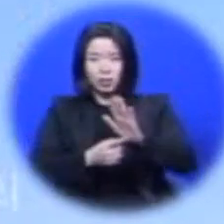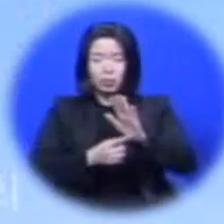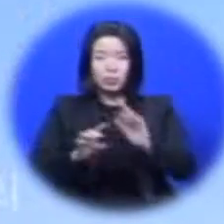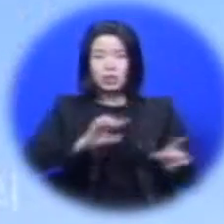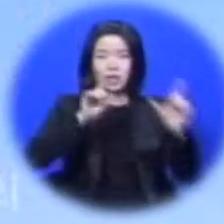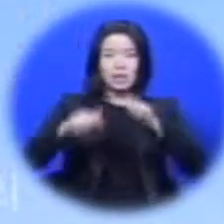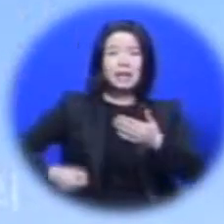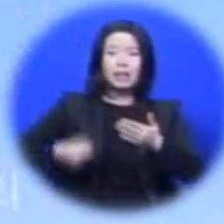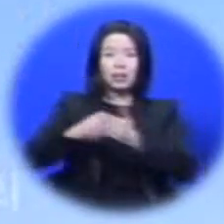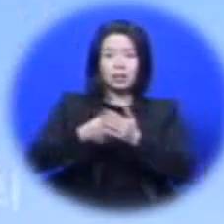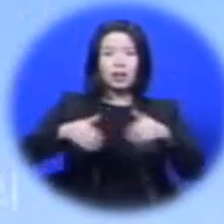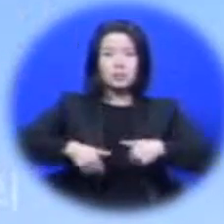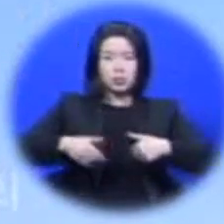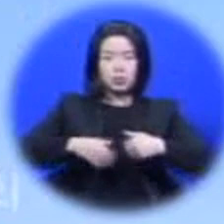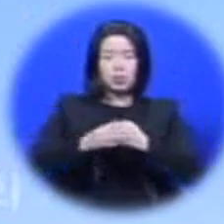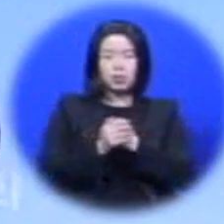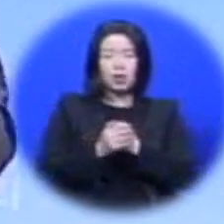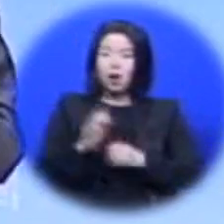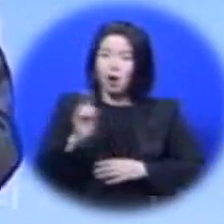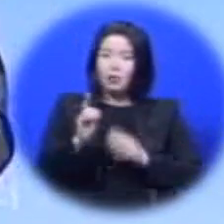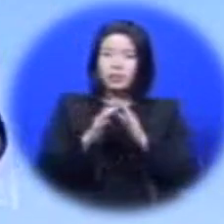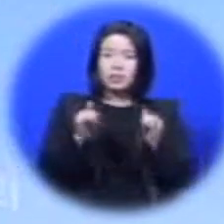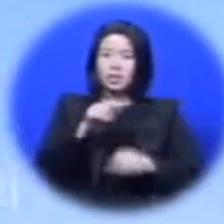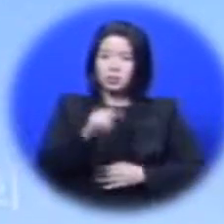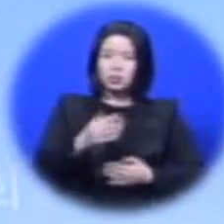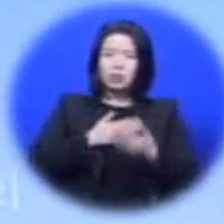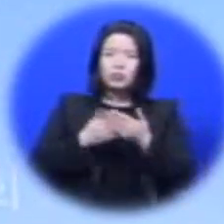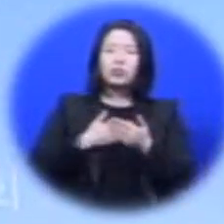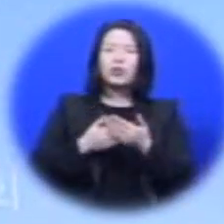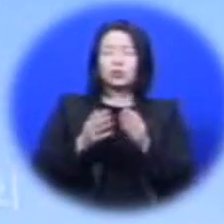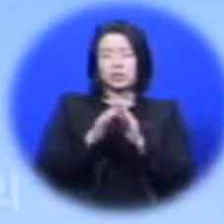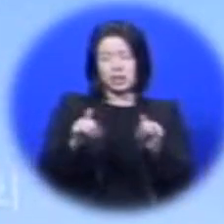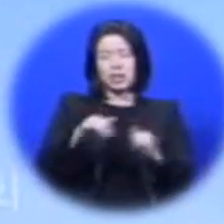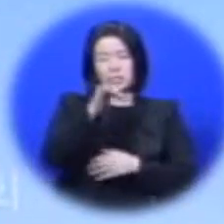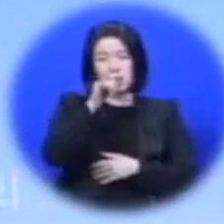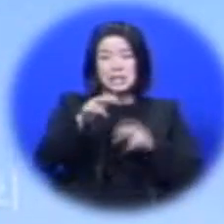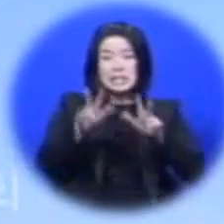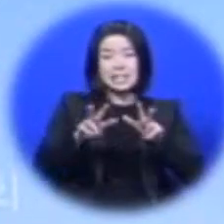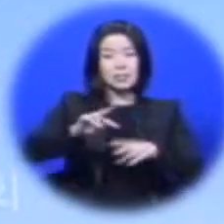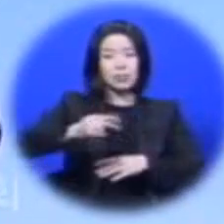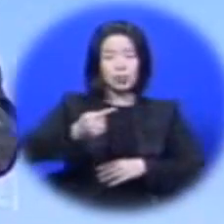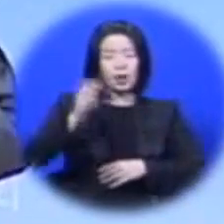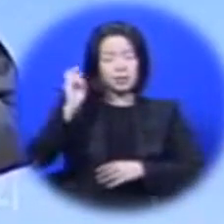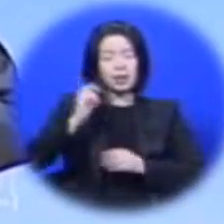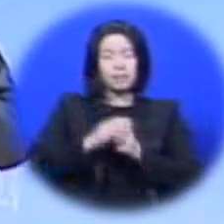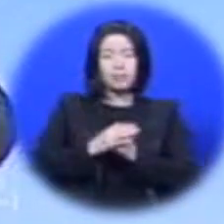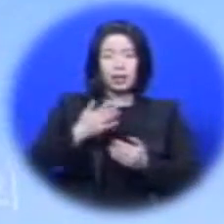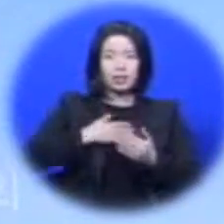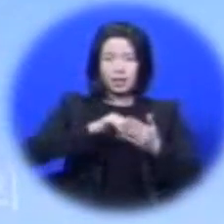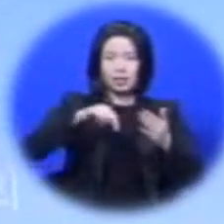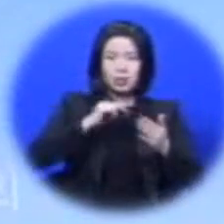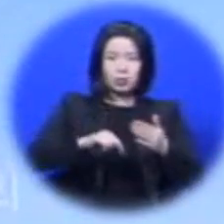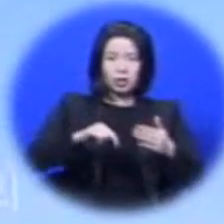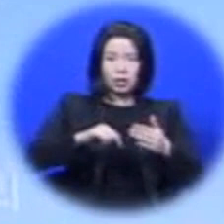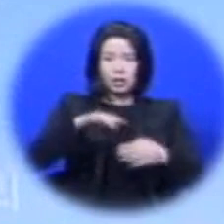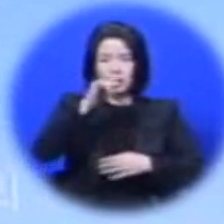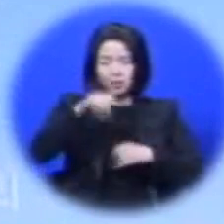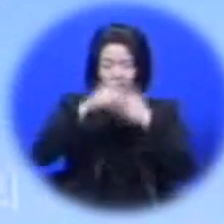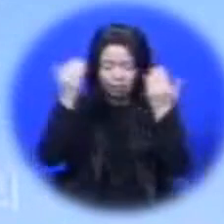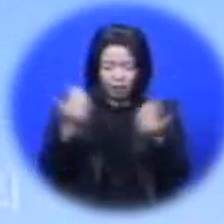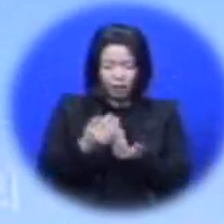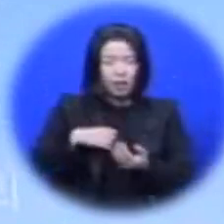거죠. 어떤 분은 그게 두려운 분이 계실 거예요. 지금도 내 속에 있는 것을 다 드러내다니.